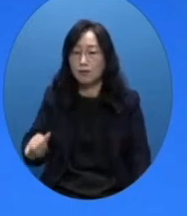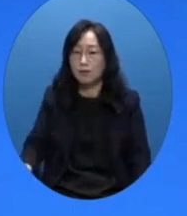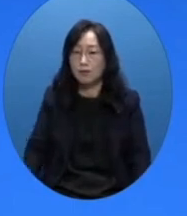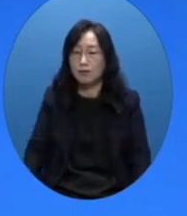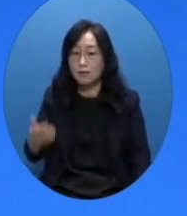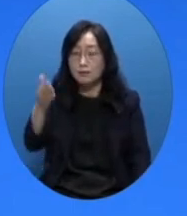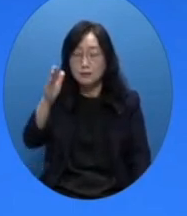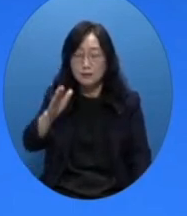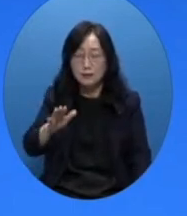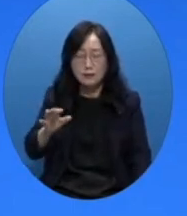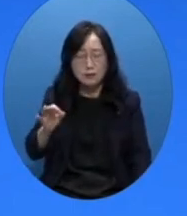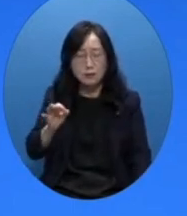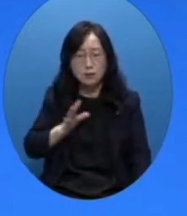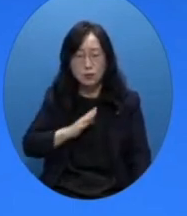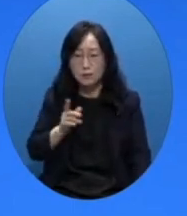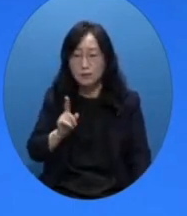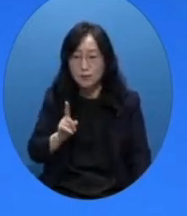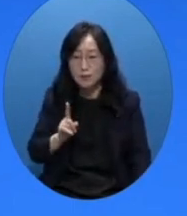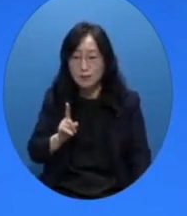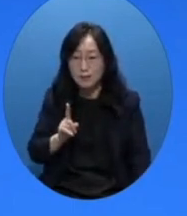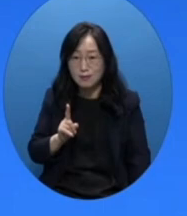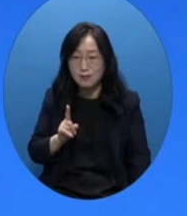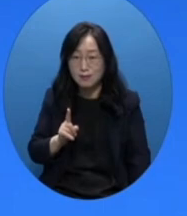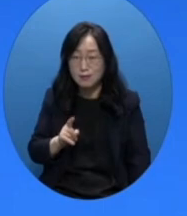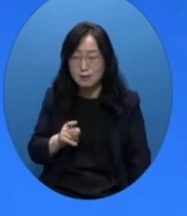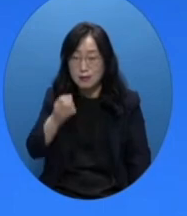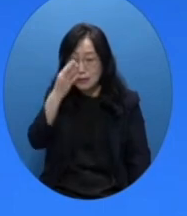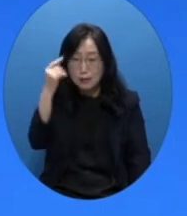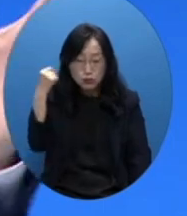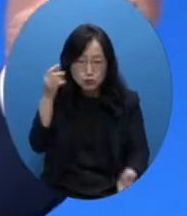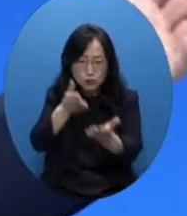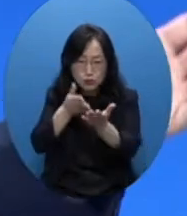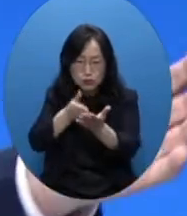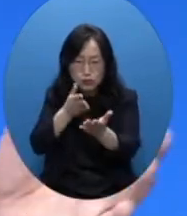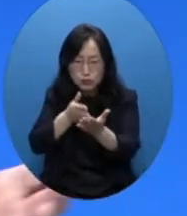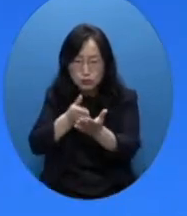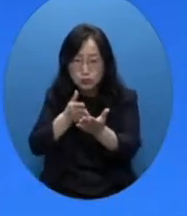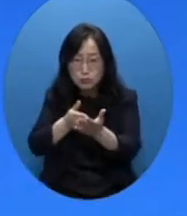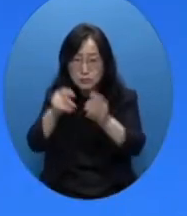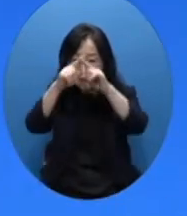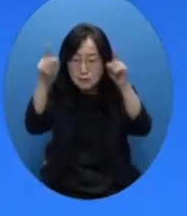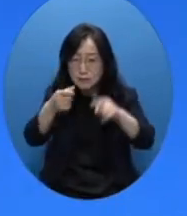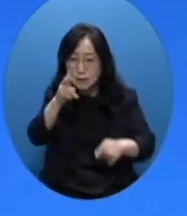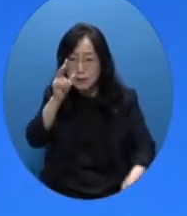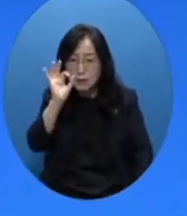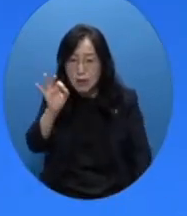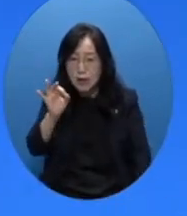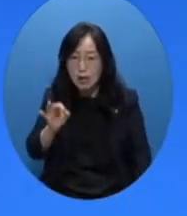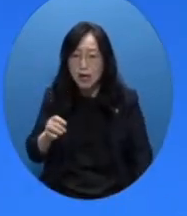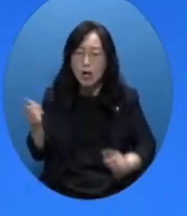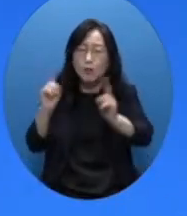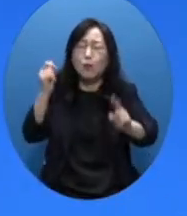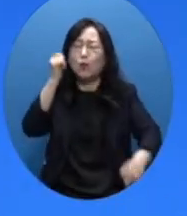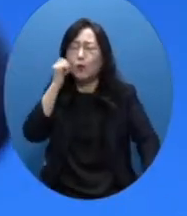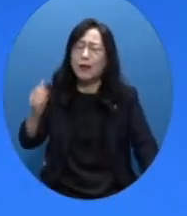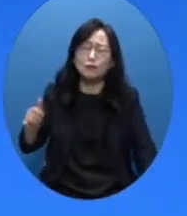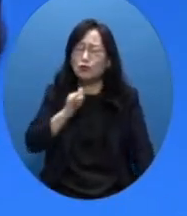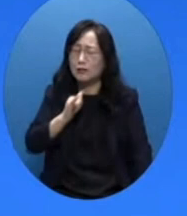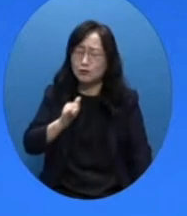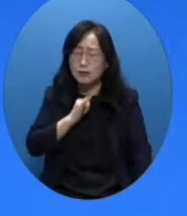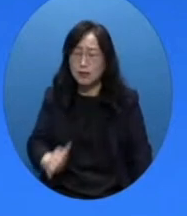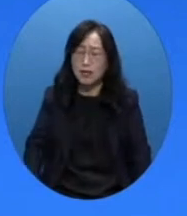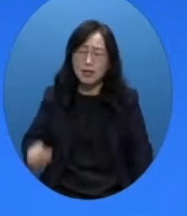깜짝 놀란 것은 뉴스를 들어보니까 이렇게 풍요로운 대한민국에 살면서 못 살겠다, 죽겠다,